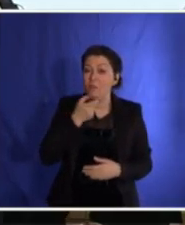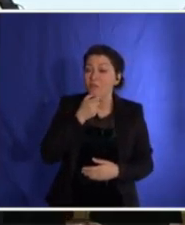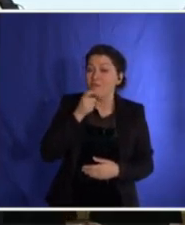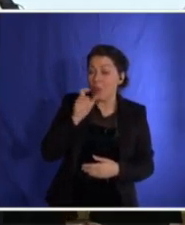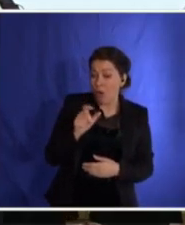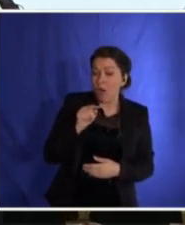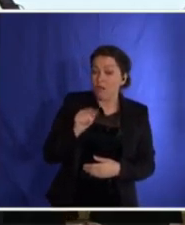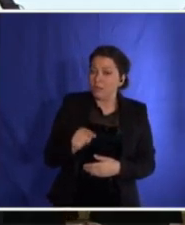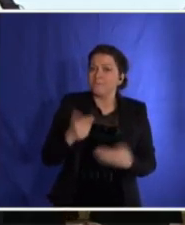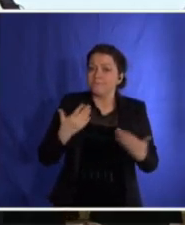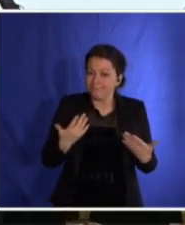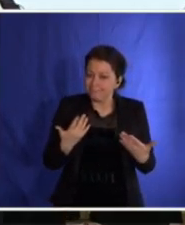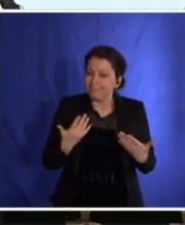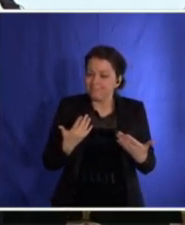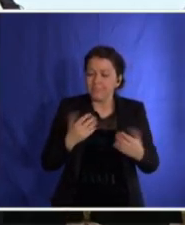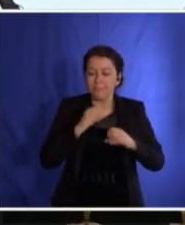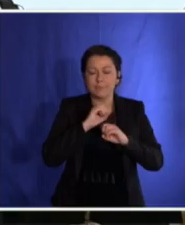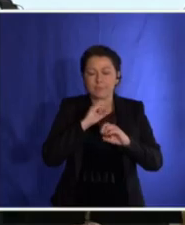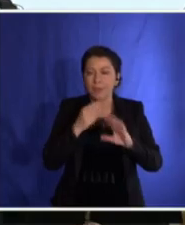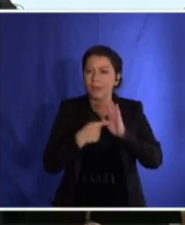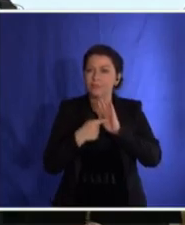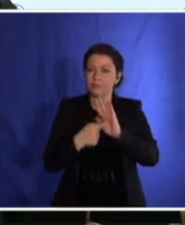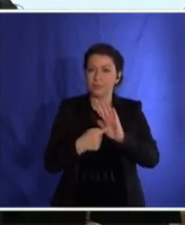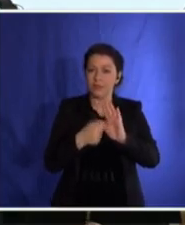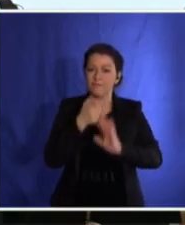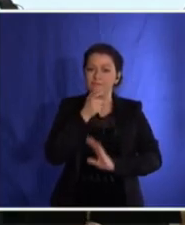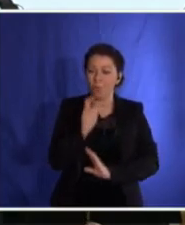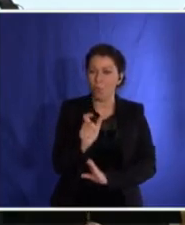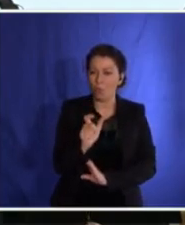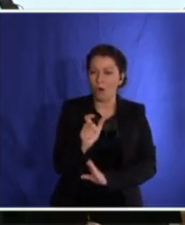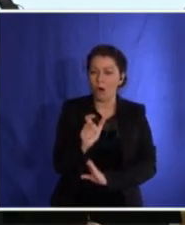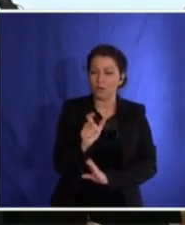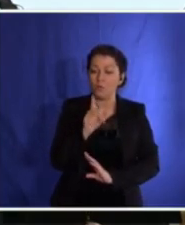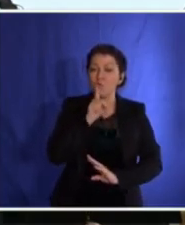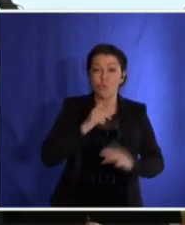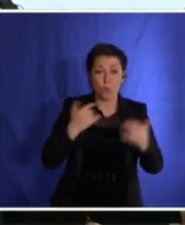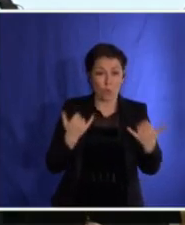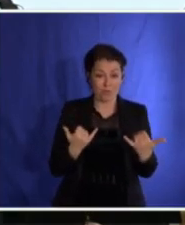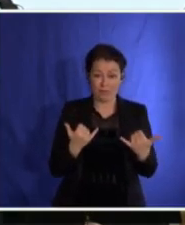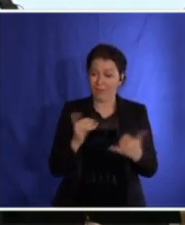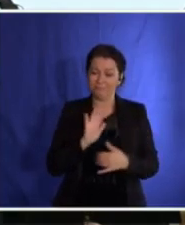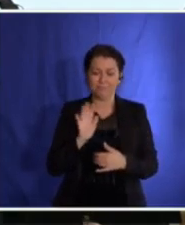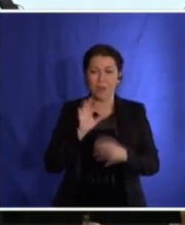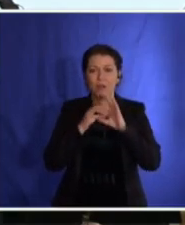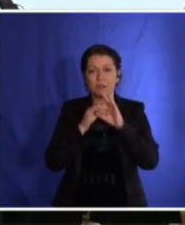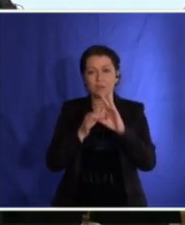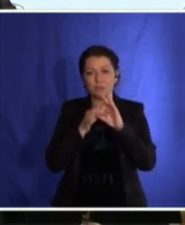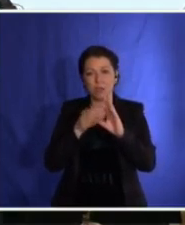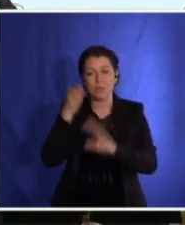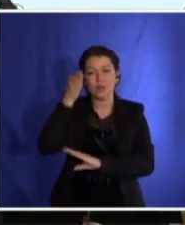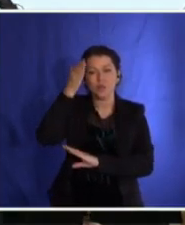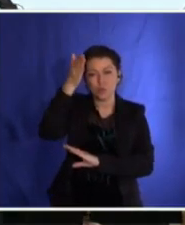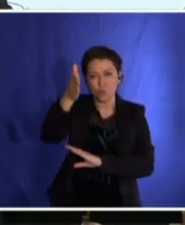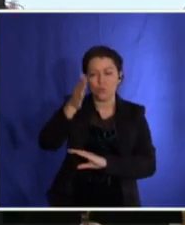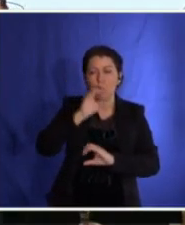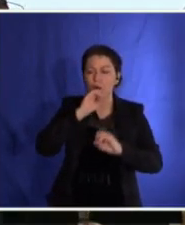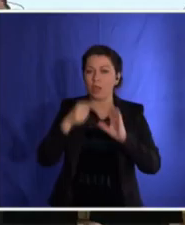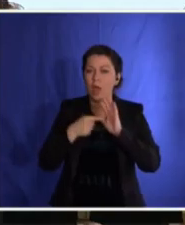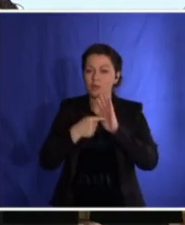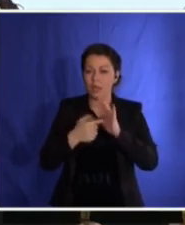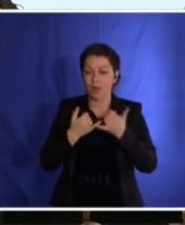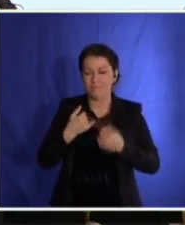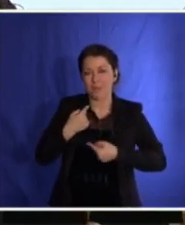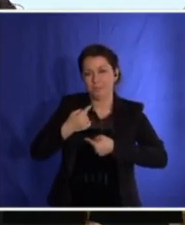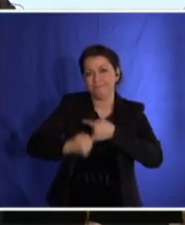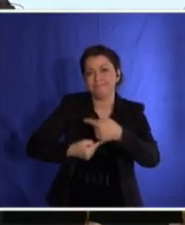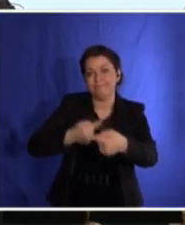prägendes Wort, das nicht nur heute, sondern auch die Zukunft entsprechend prägen wird. Und